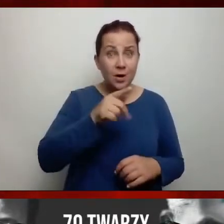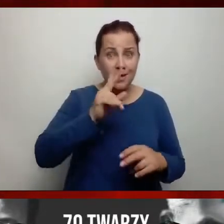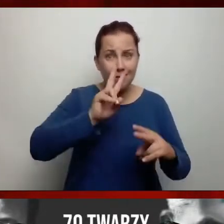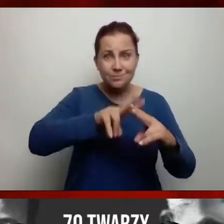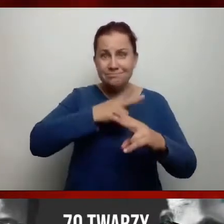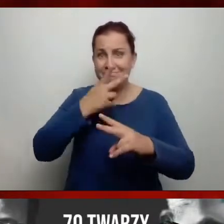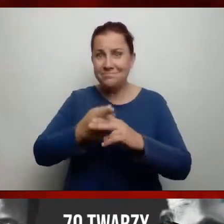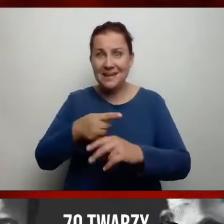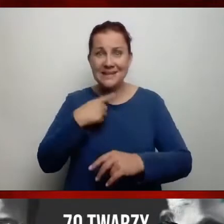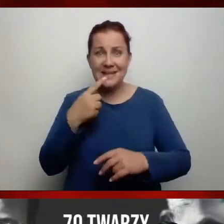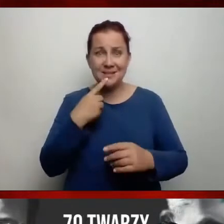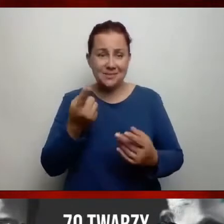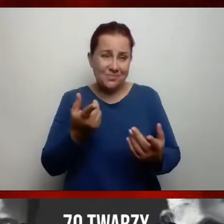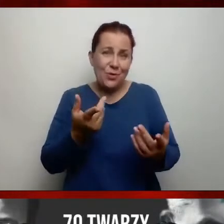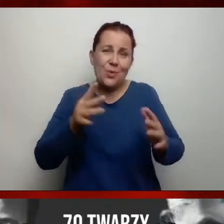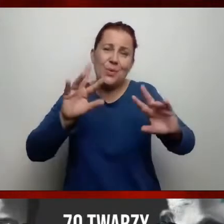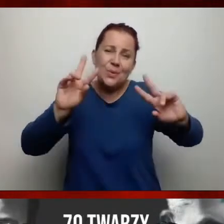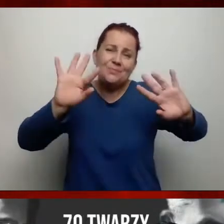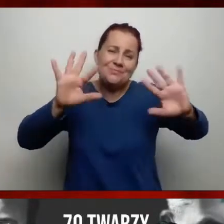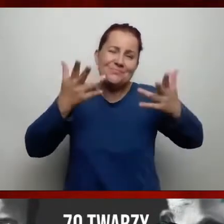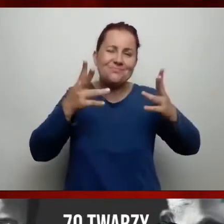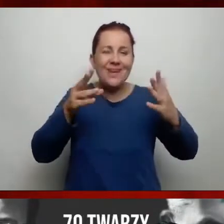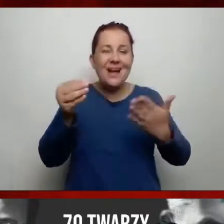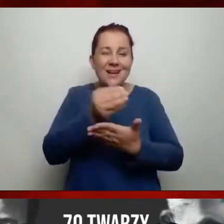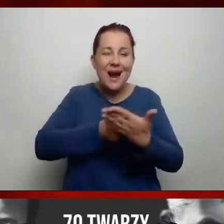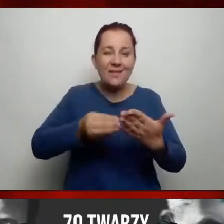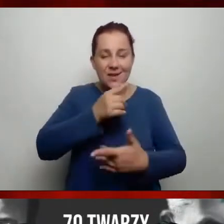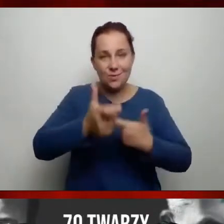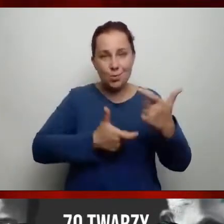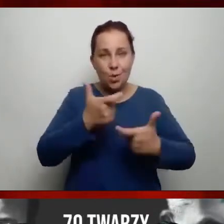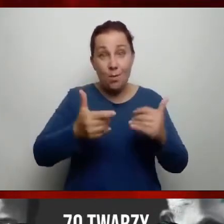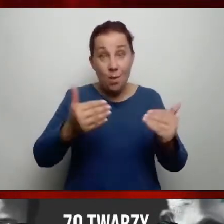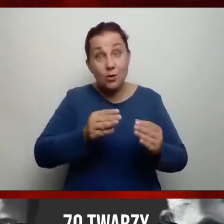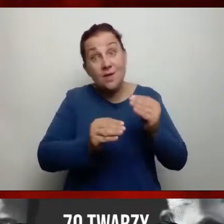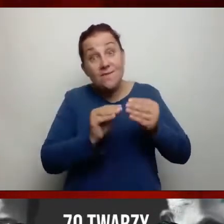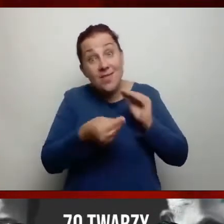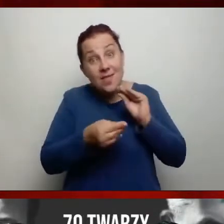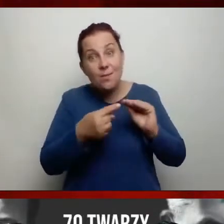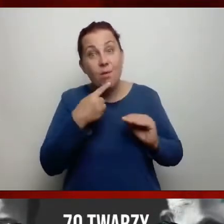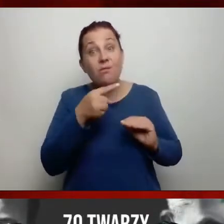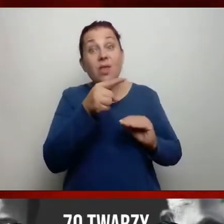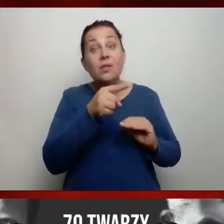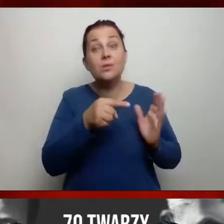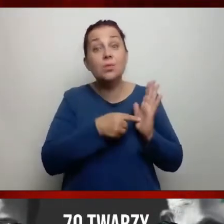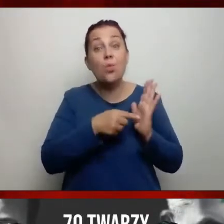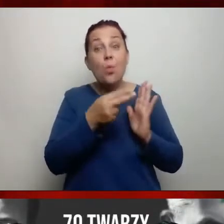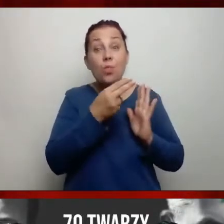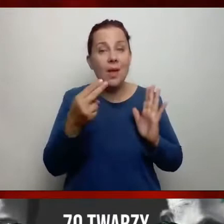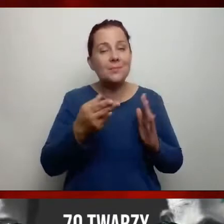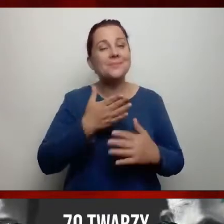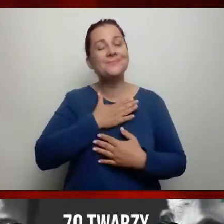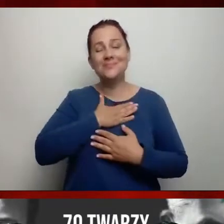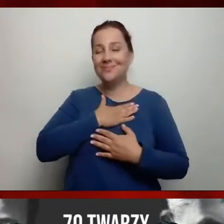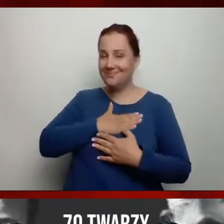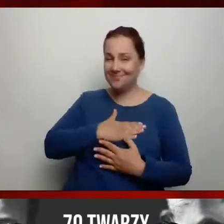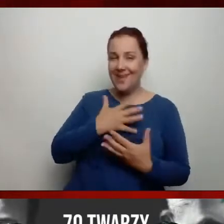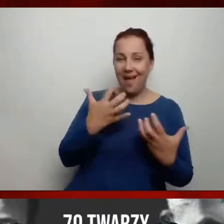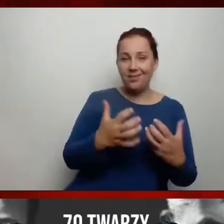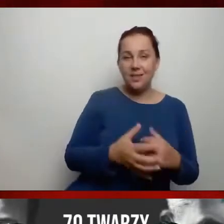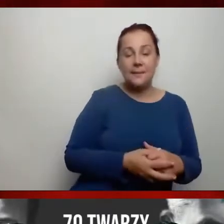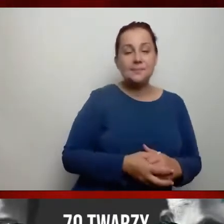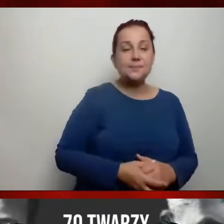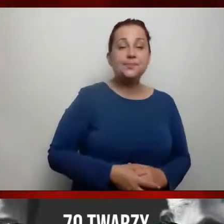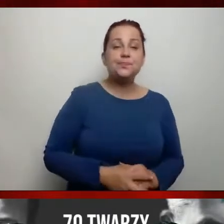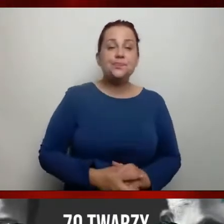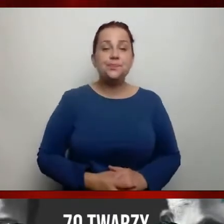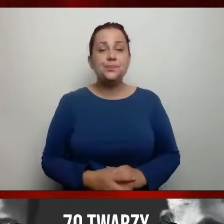na ten język graficzny. Możesz nam powiedzieć coś więcej na ten temat, na temat tej pracy? Z przyjemnością.